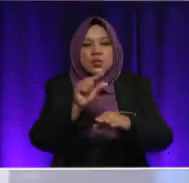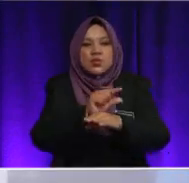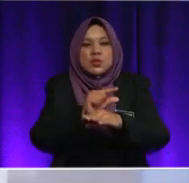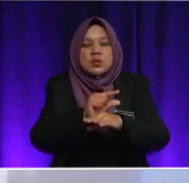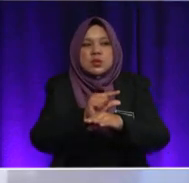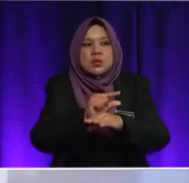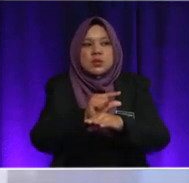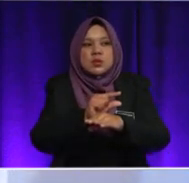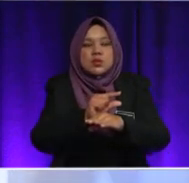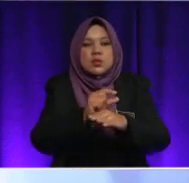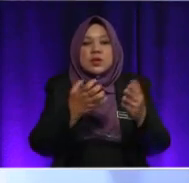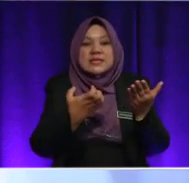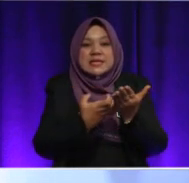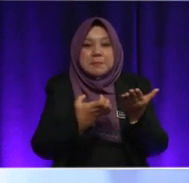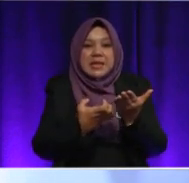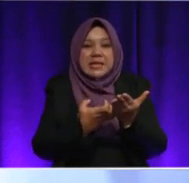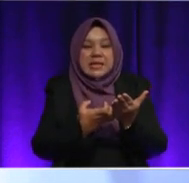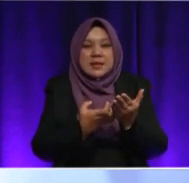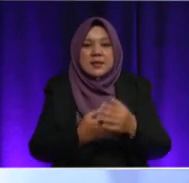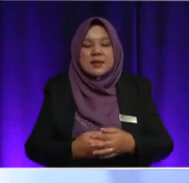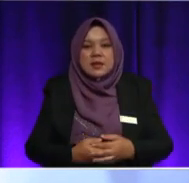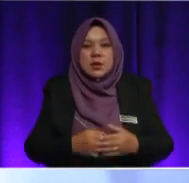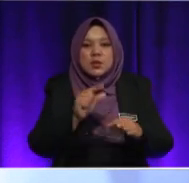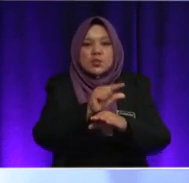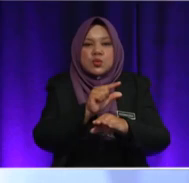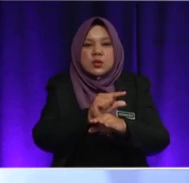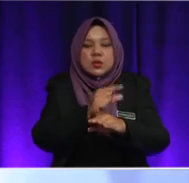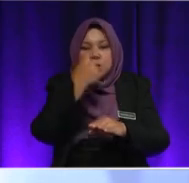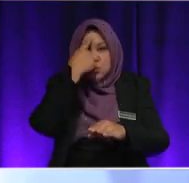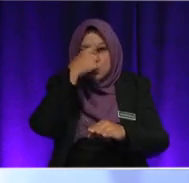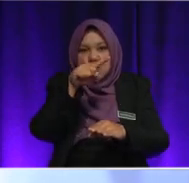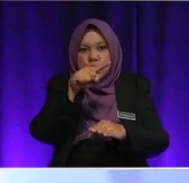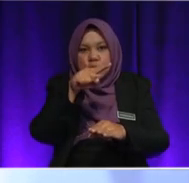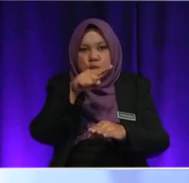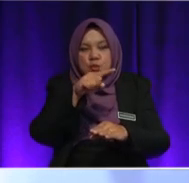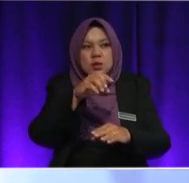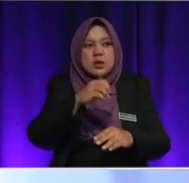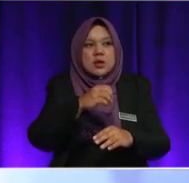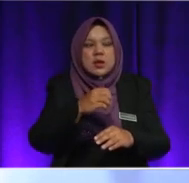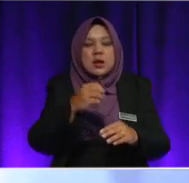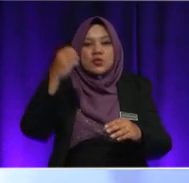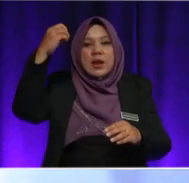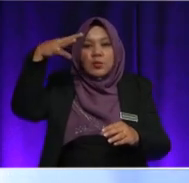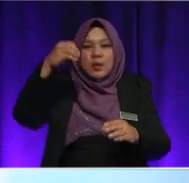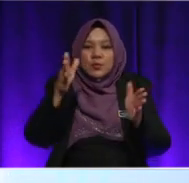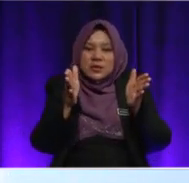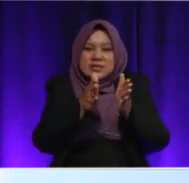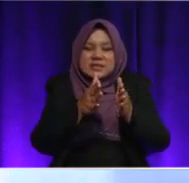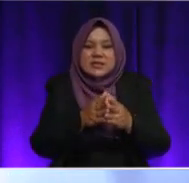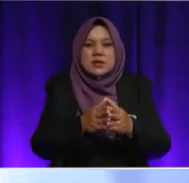mengecas baterai Oh ada yang battery ini kita boleh Bunda kan untuk menghidupkan lampu-lampu kecil ataupun